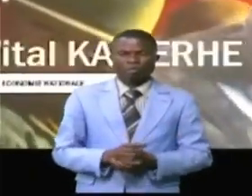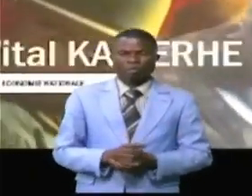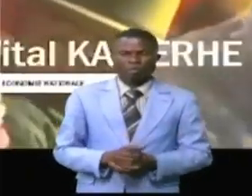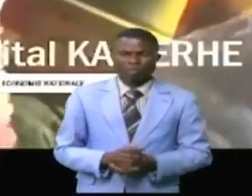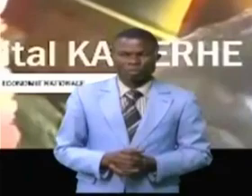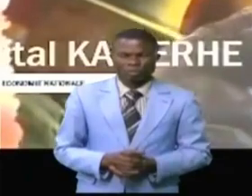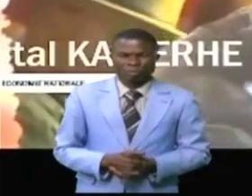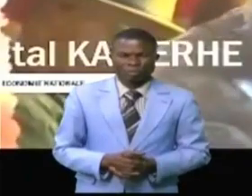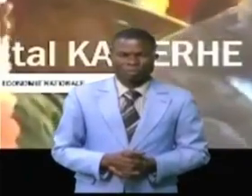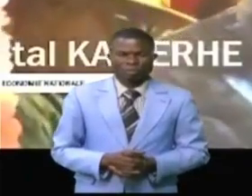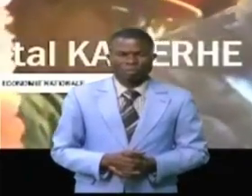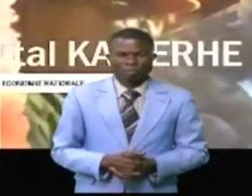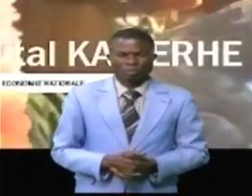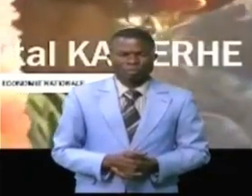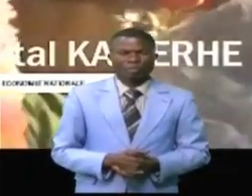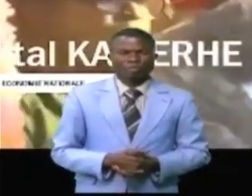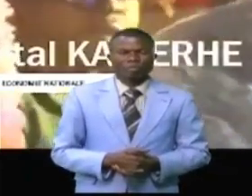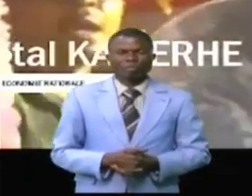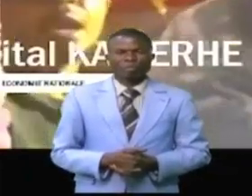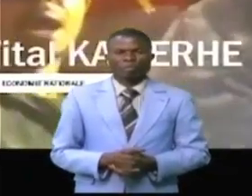et Nyanya.